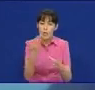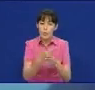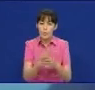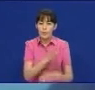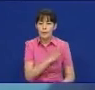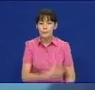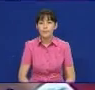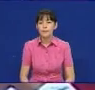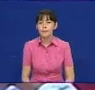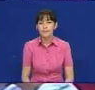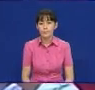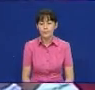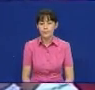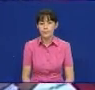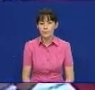көрсөтүлдү.